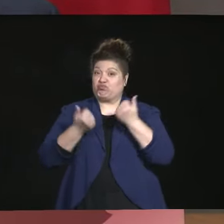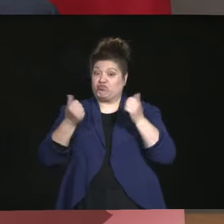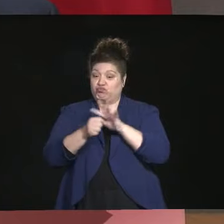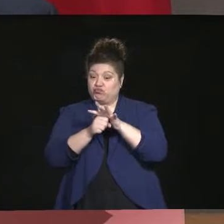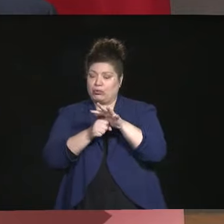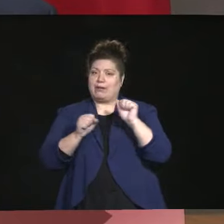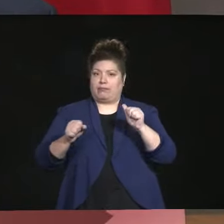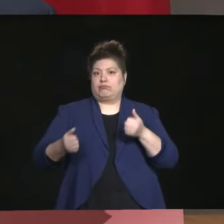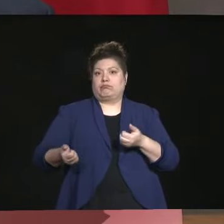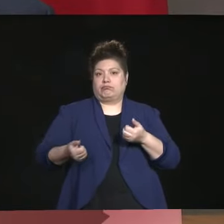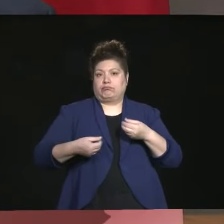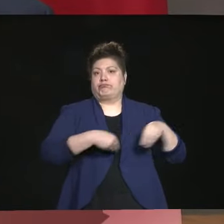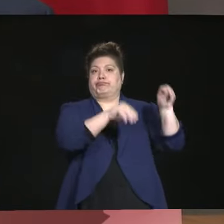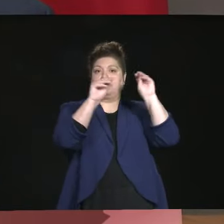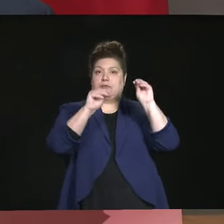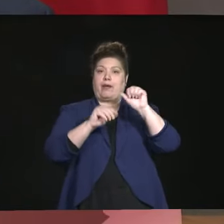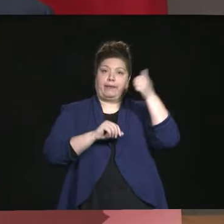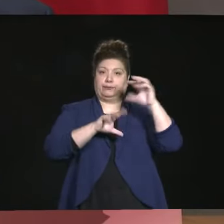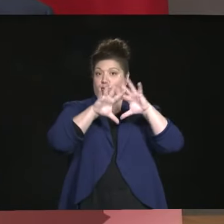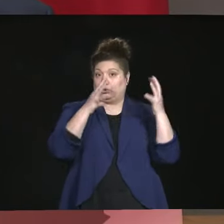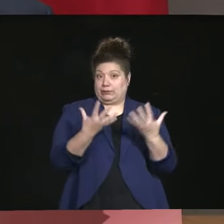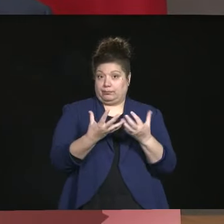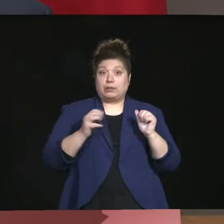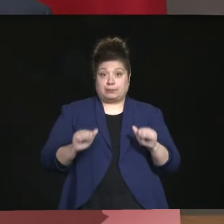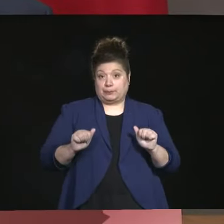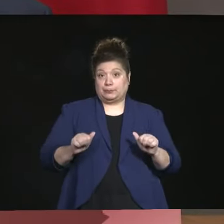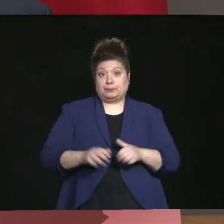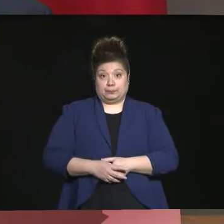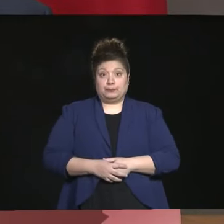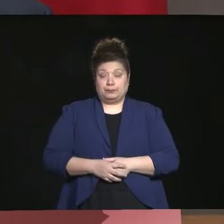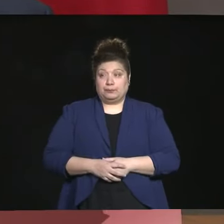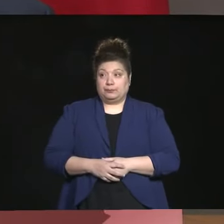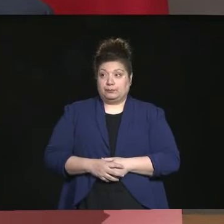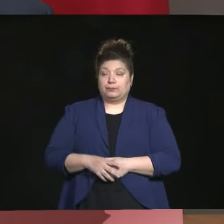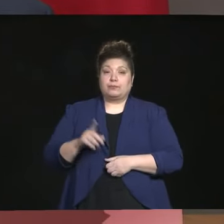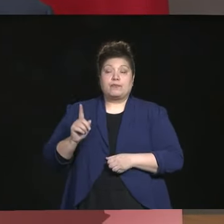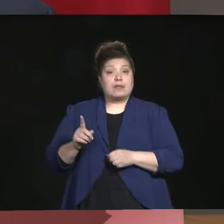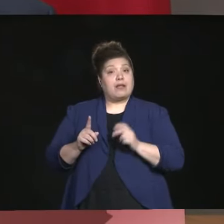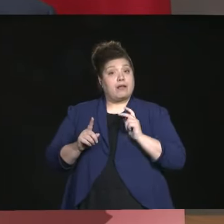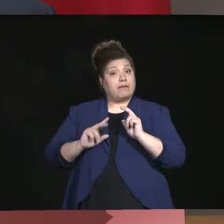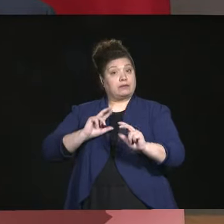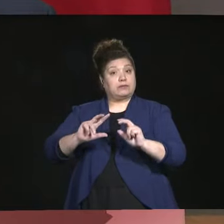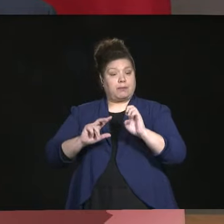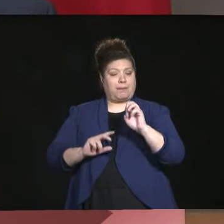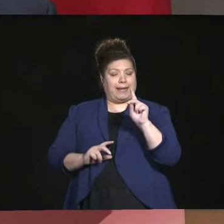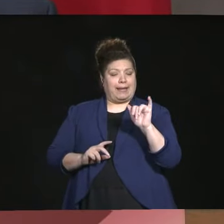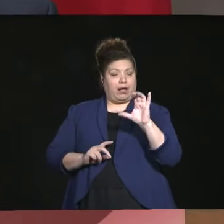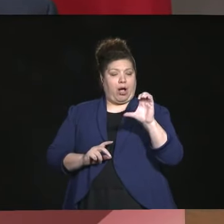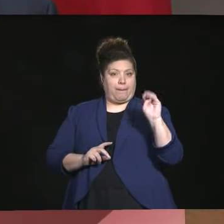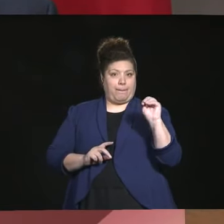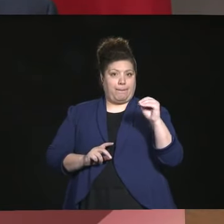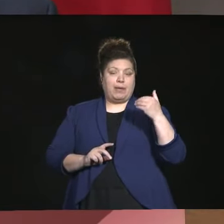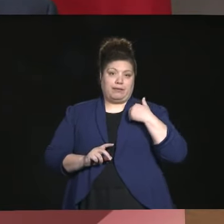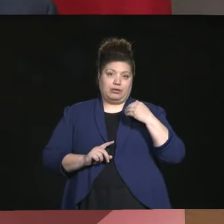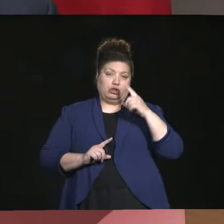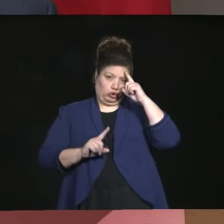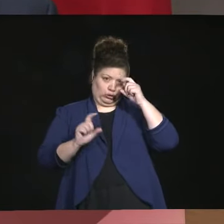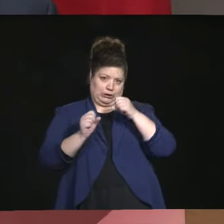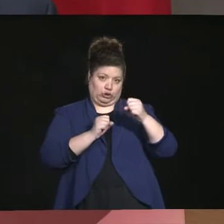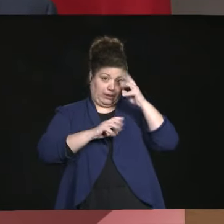So we are going to invest in Medicom through the Strategic Innovation Fund to